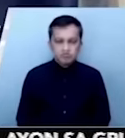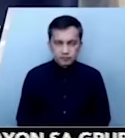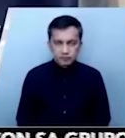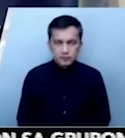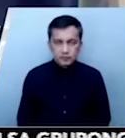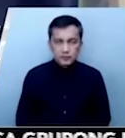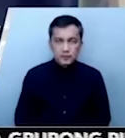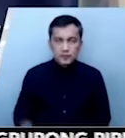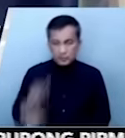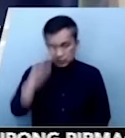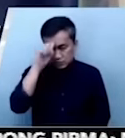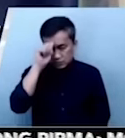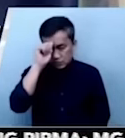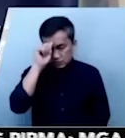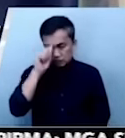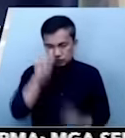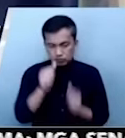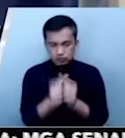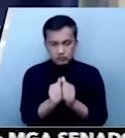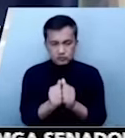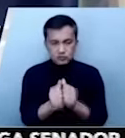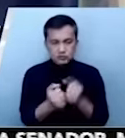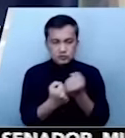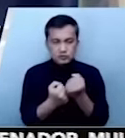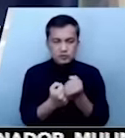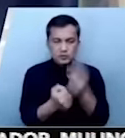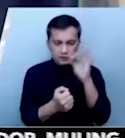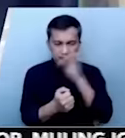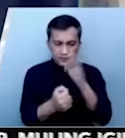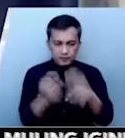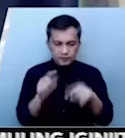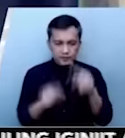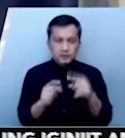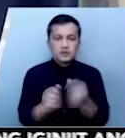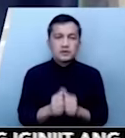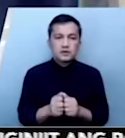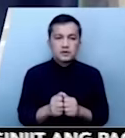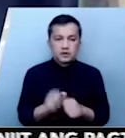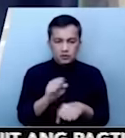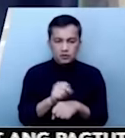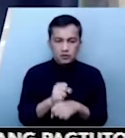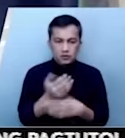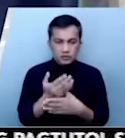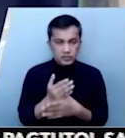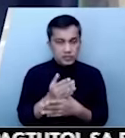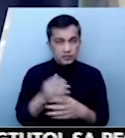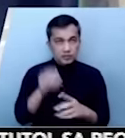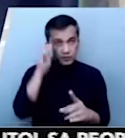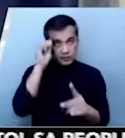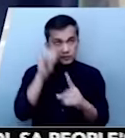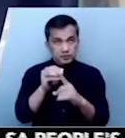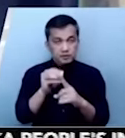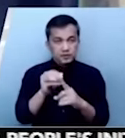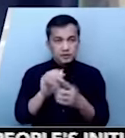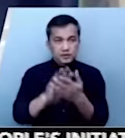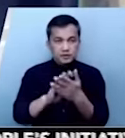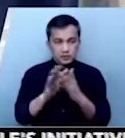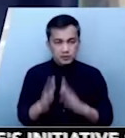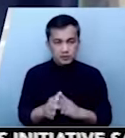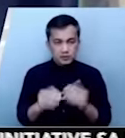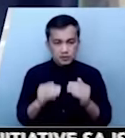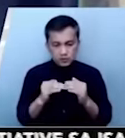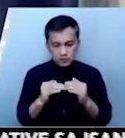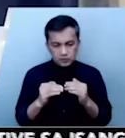shoulder with our Filipino friends in working towards a shared objective of a peaceful and stable